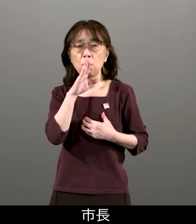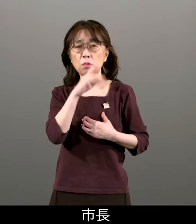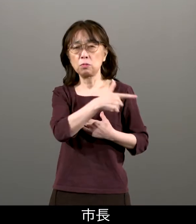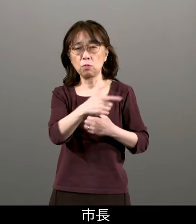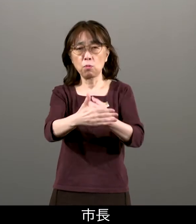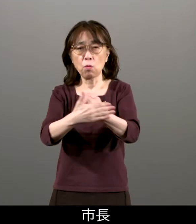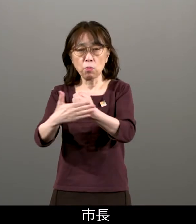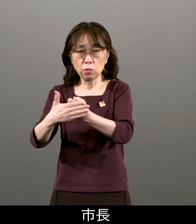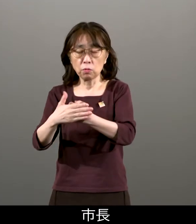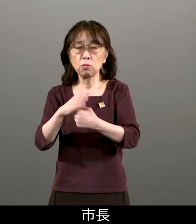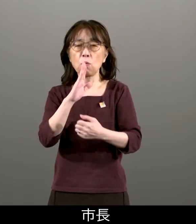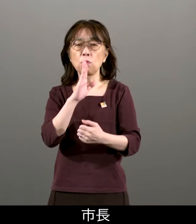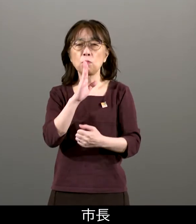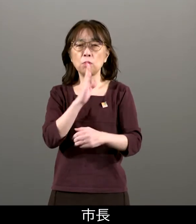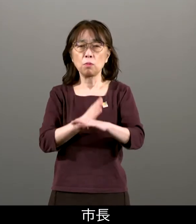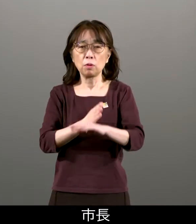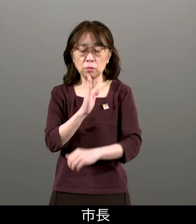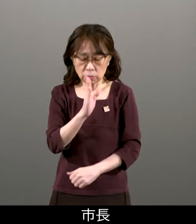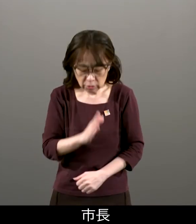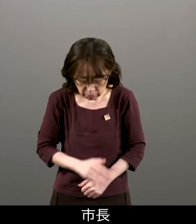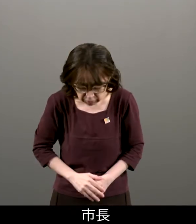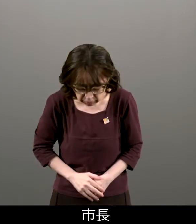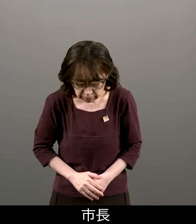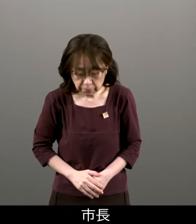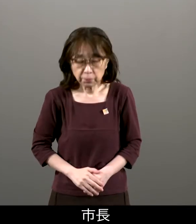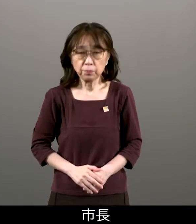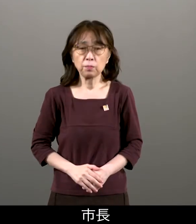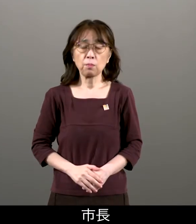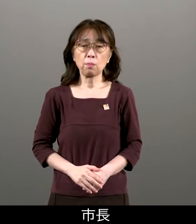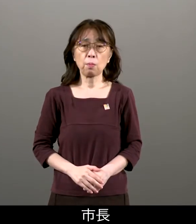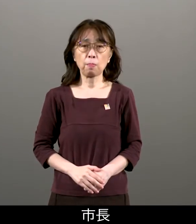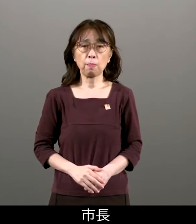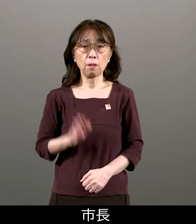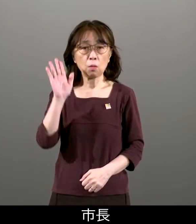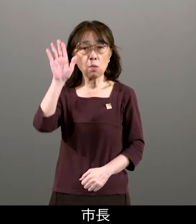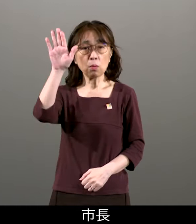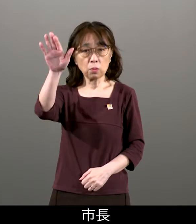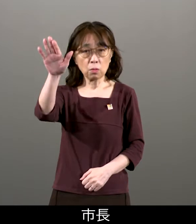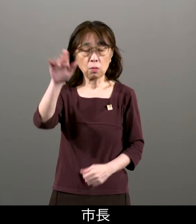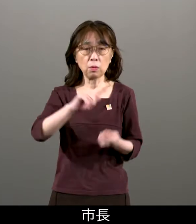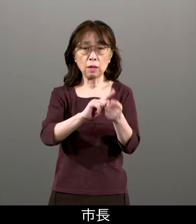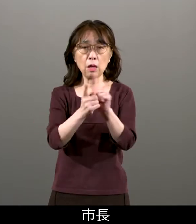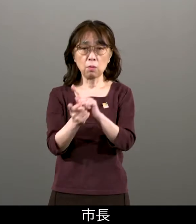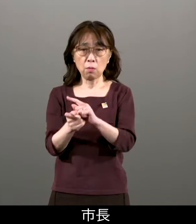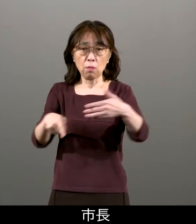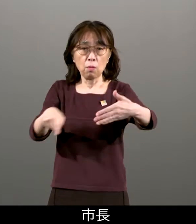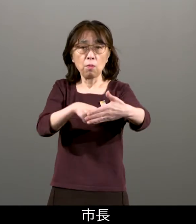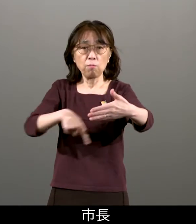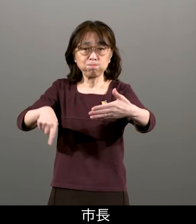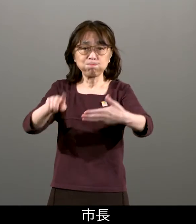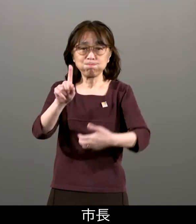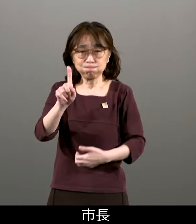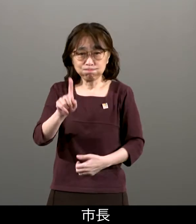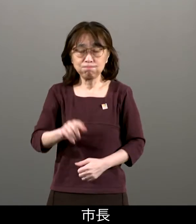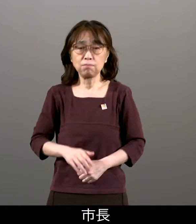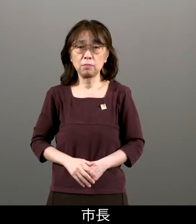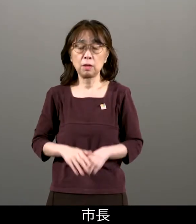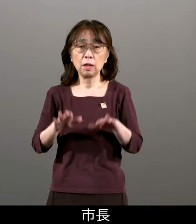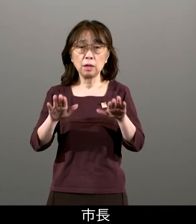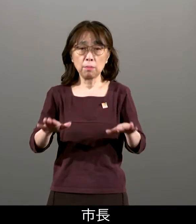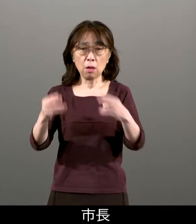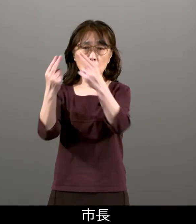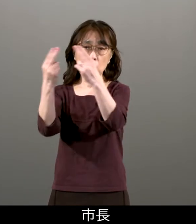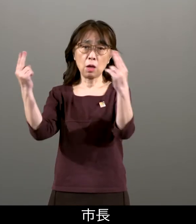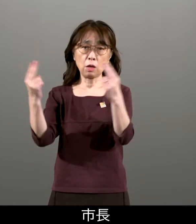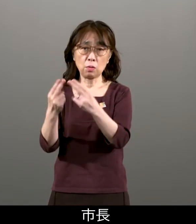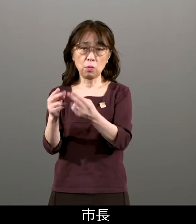に改めて感謝を申し上げたいと思います。今後の対応につきましては現在北海道